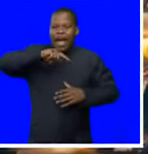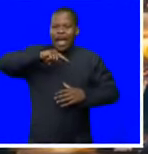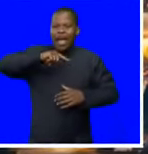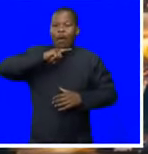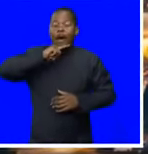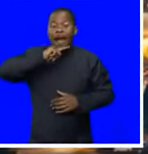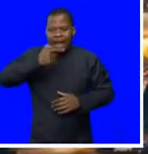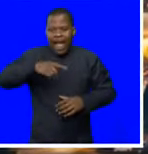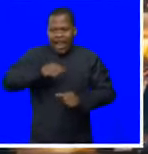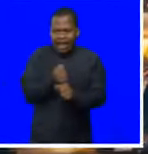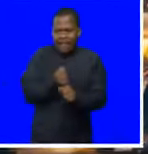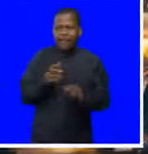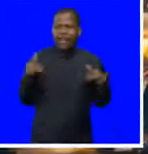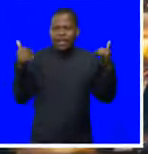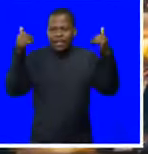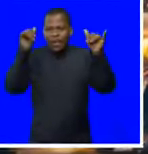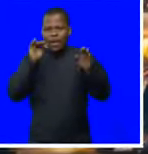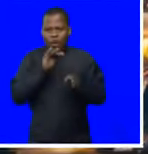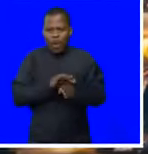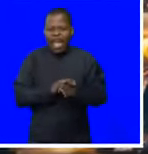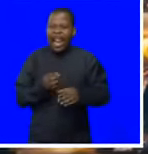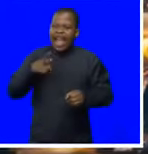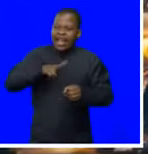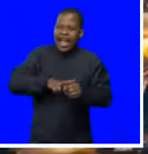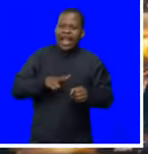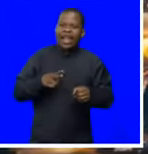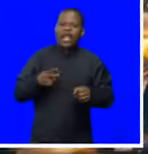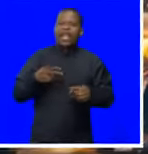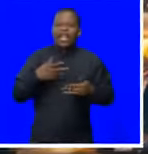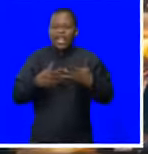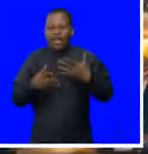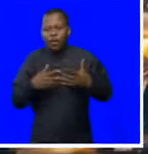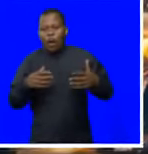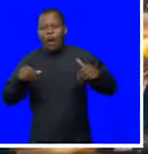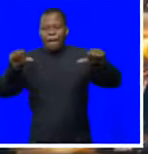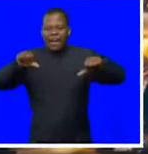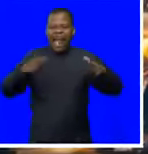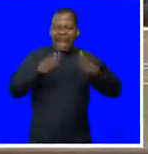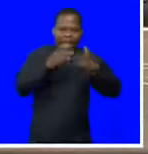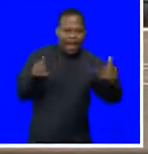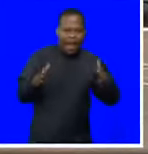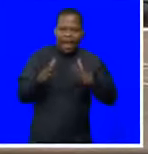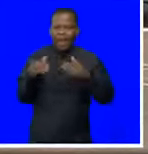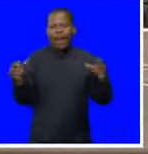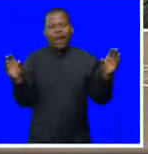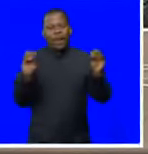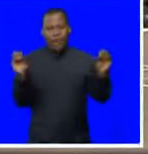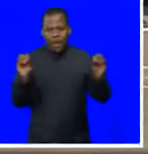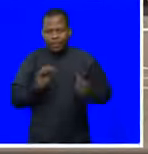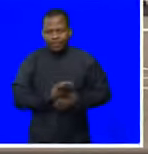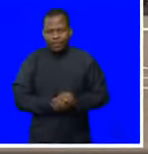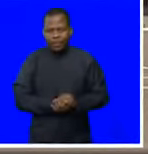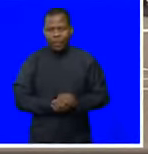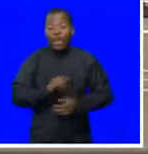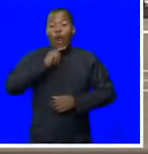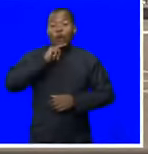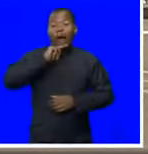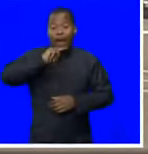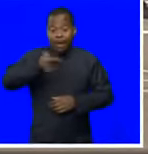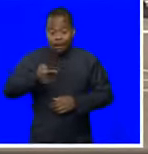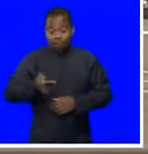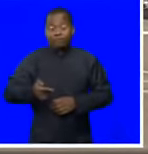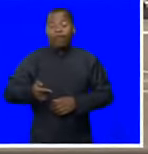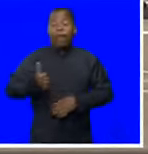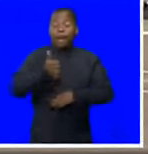lolusuku luhambe kahle kakhulu njengalokhu kubebede lokubikelo kwendekile. Lokho umshana womnyango ocinza timilo